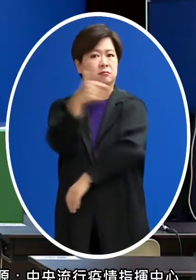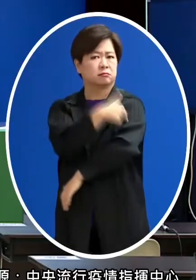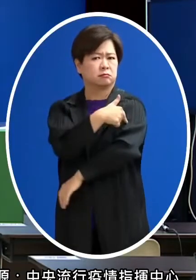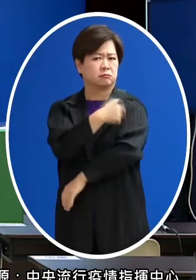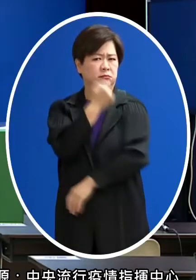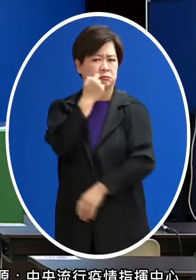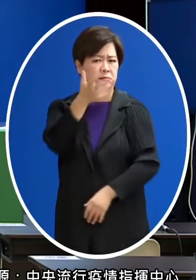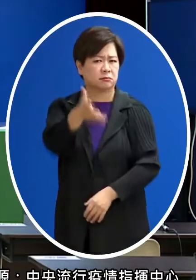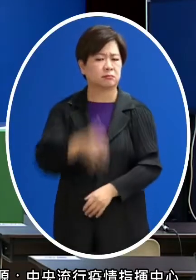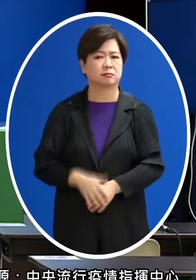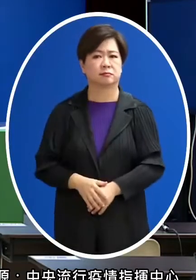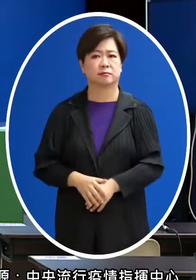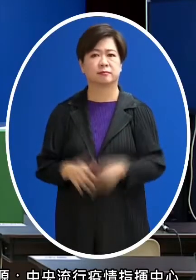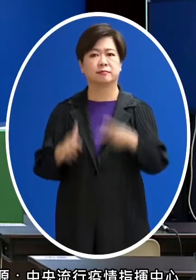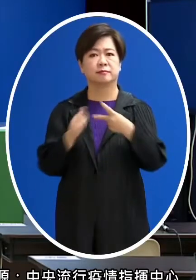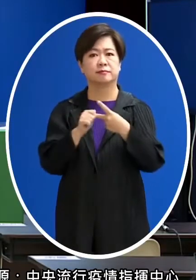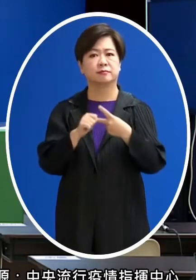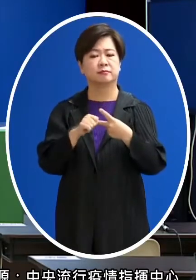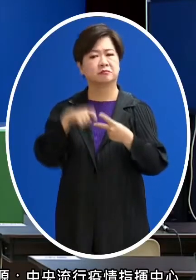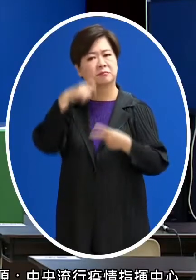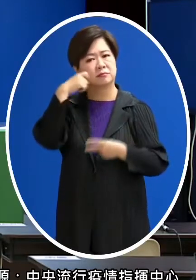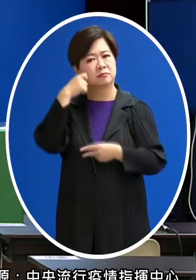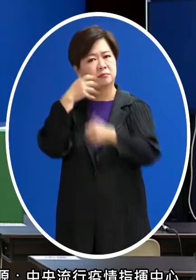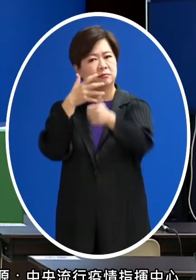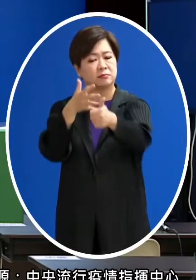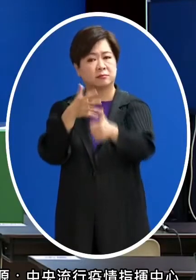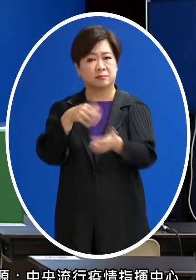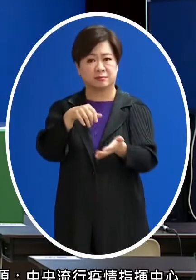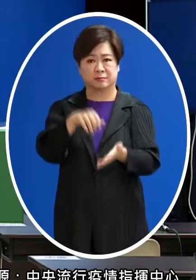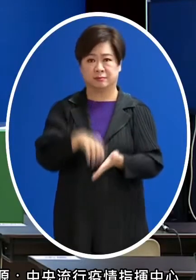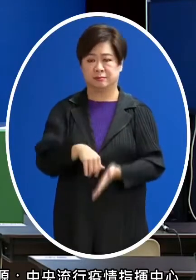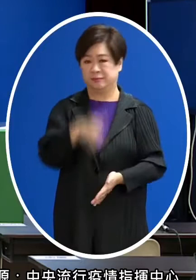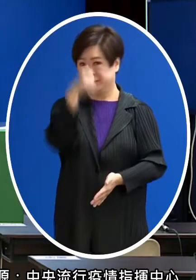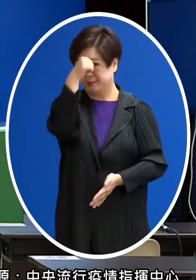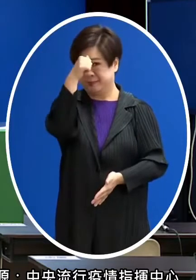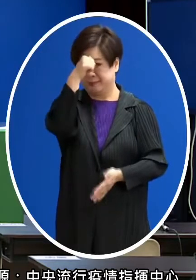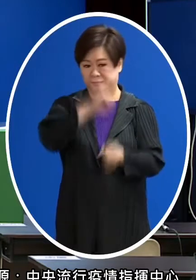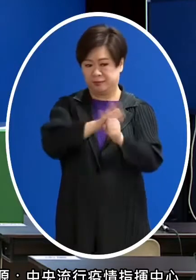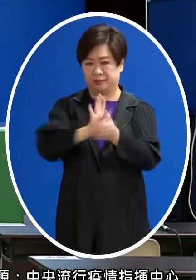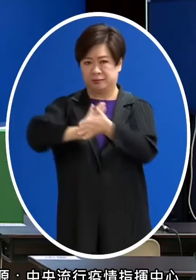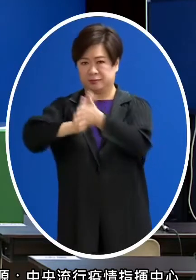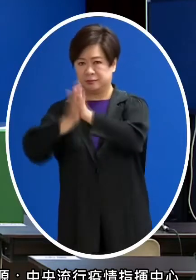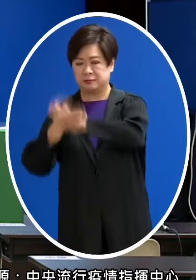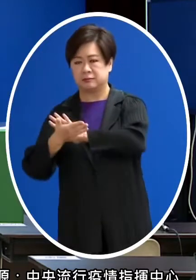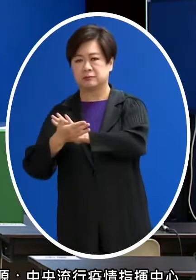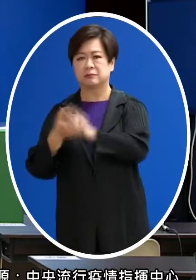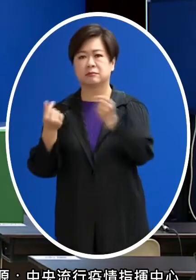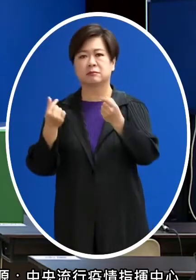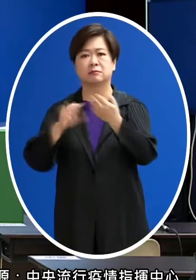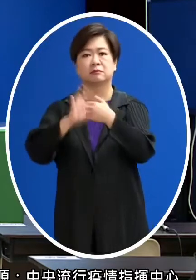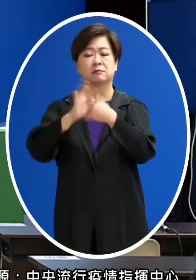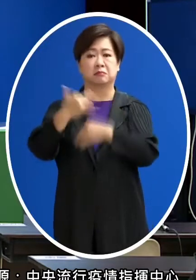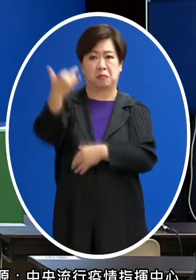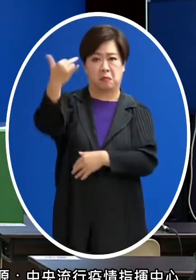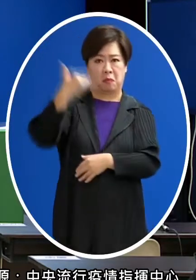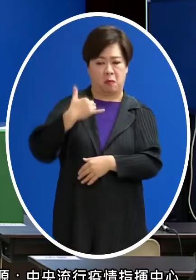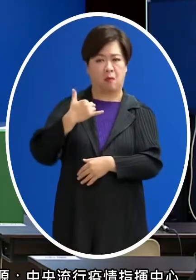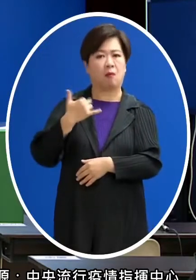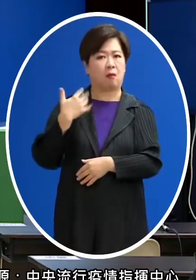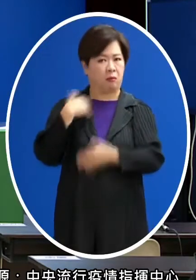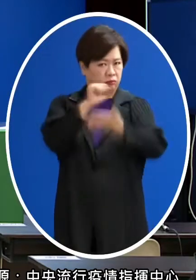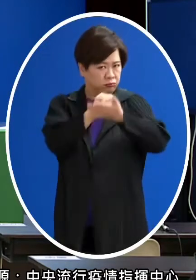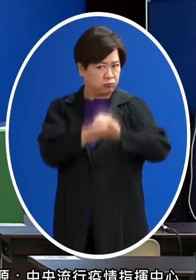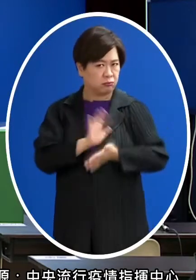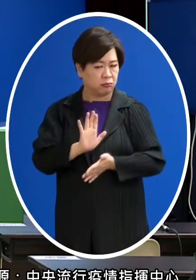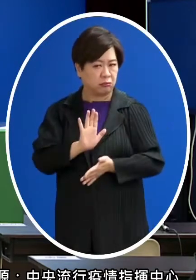欢迎收看今天新闻报。新闻一开始带您关心最新疫情消息。本土确诊今日新增127例，境外移入1例，死亡人数20